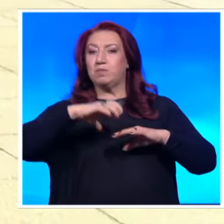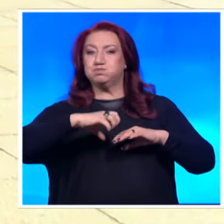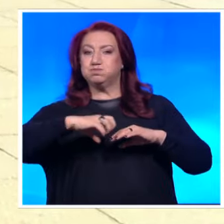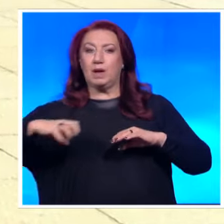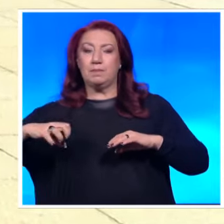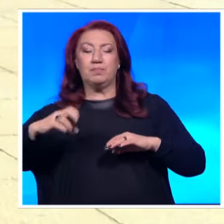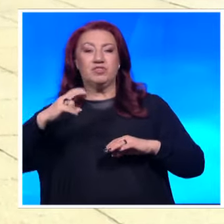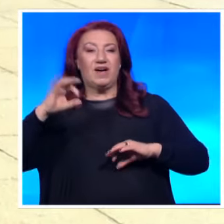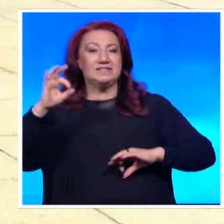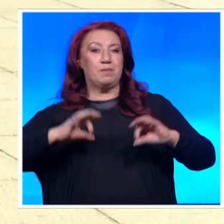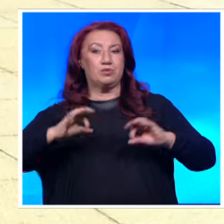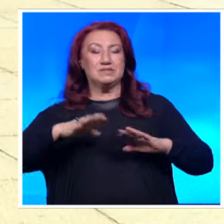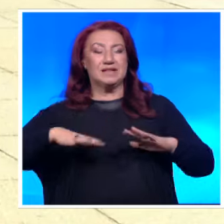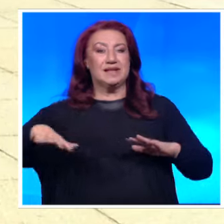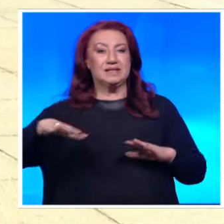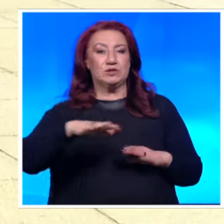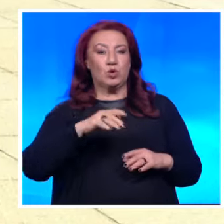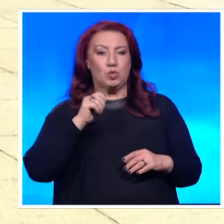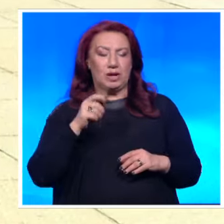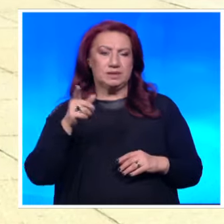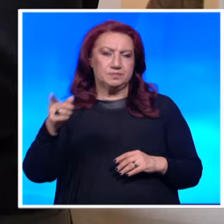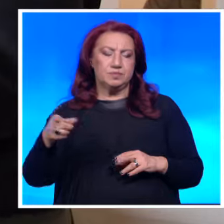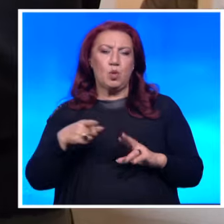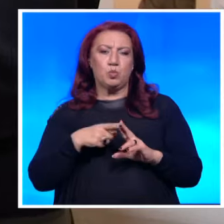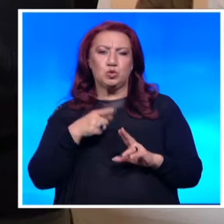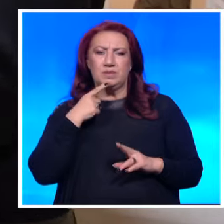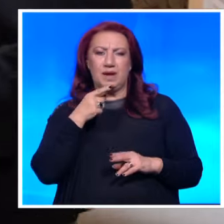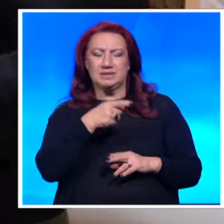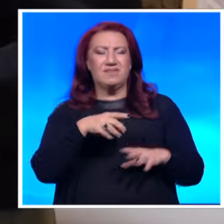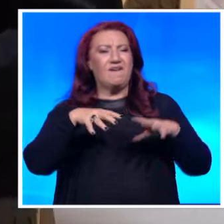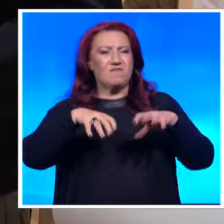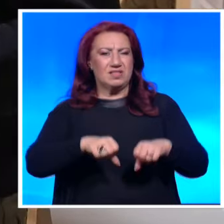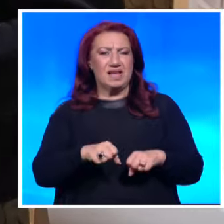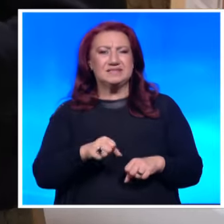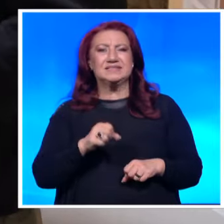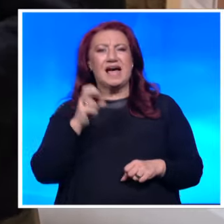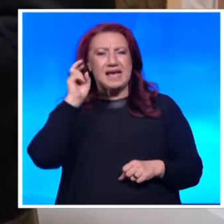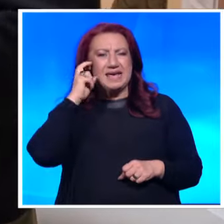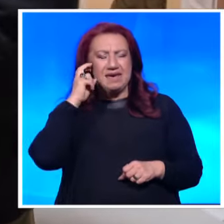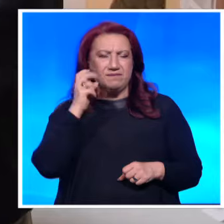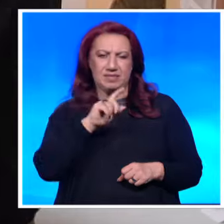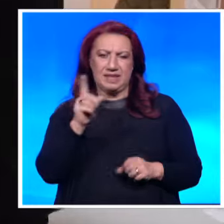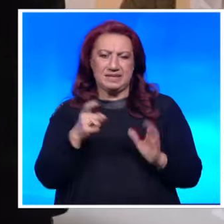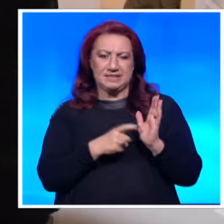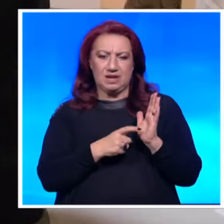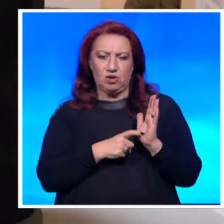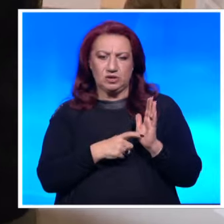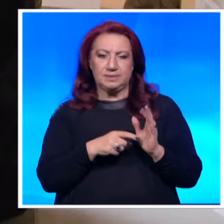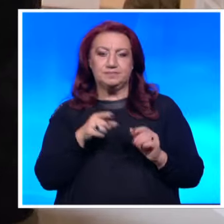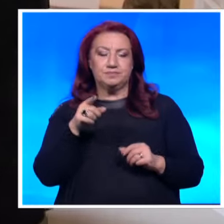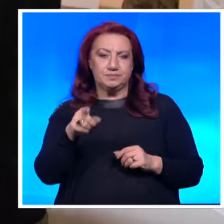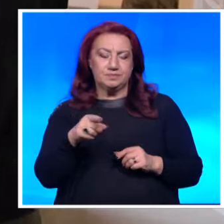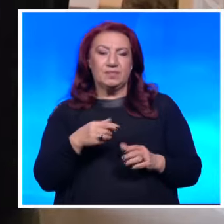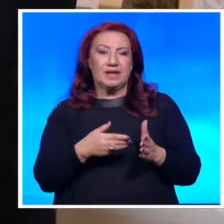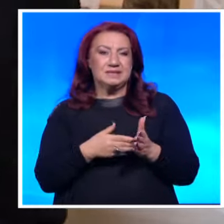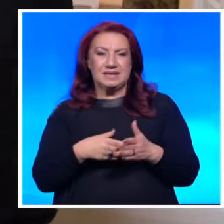намекна и че вече не смята властта в киев за легитимна заради конфликта зеленски отмени президентските избори които трябваше да